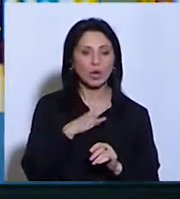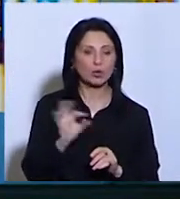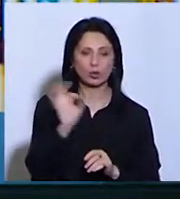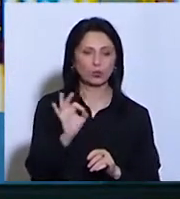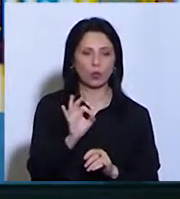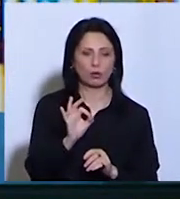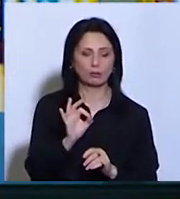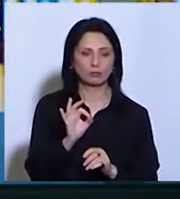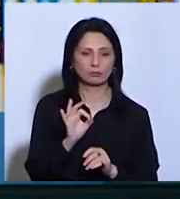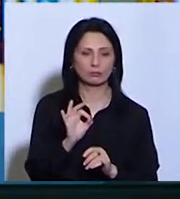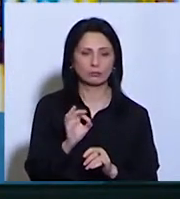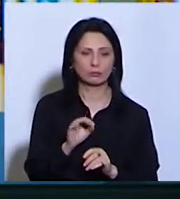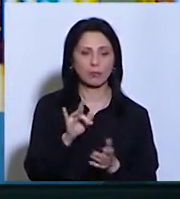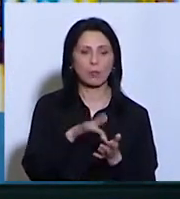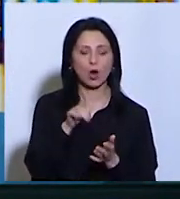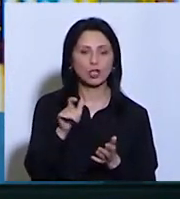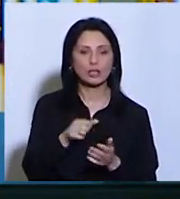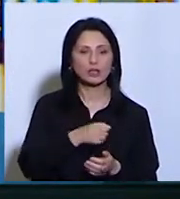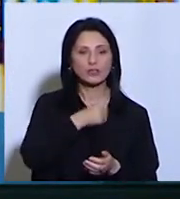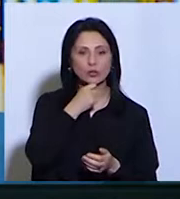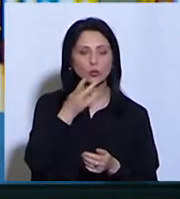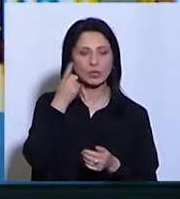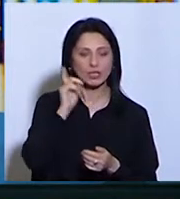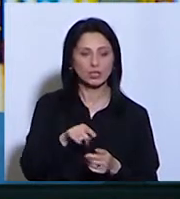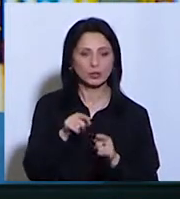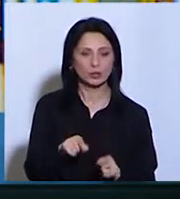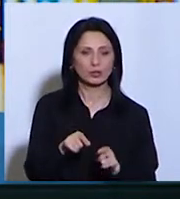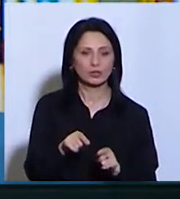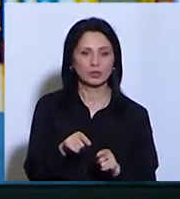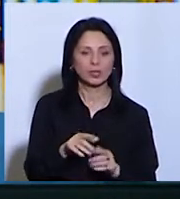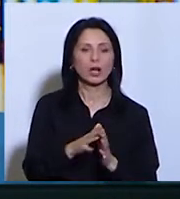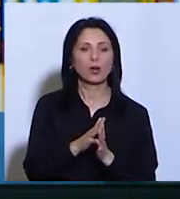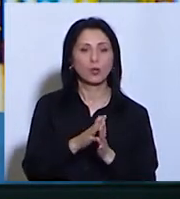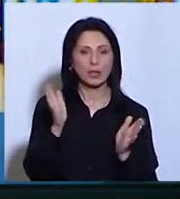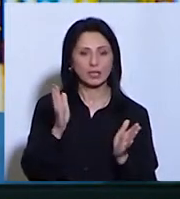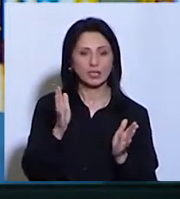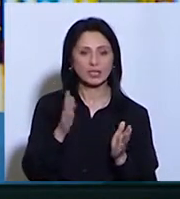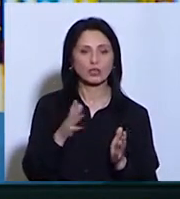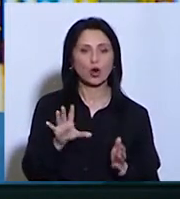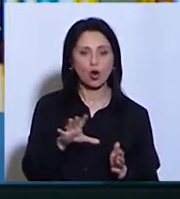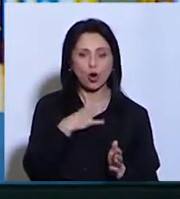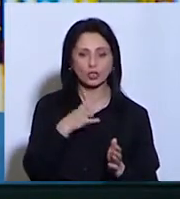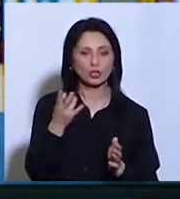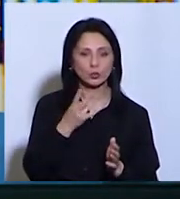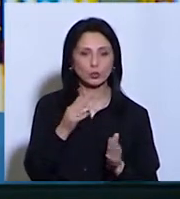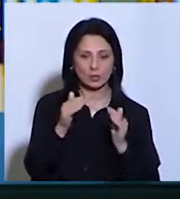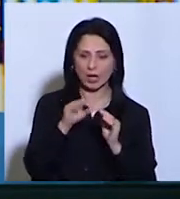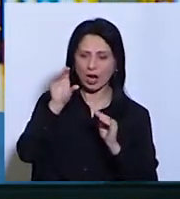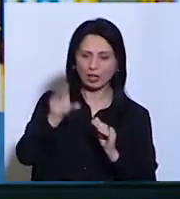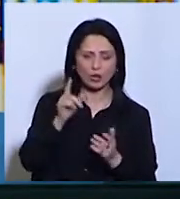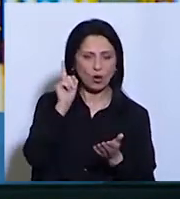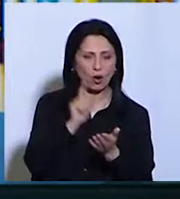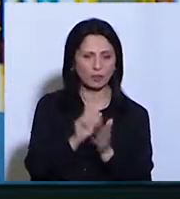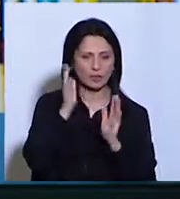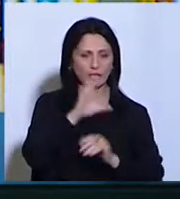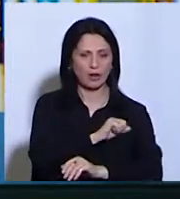რომ მოსახლეობის მემხედლობაში მაქვს მოზრდილი მოსახლეობა, რა თქმა უნდა, ამ შემთხვევაში უმეტესობას კონდეს, აი კონდა